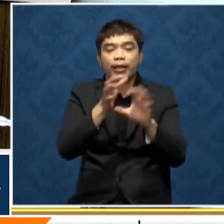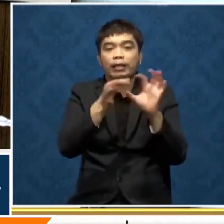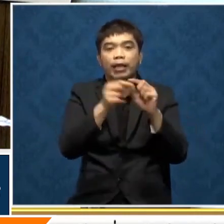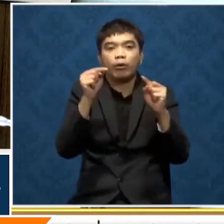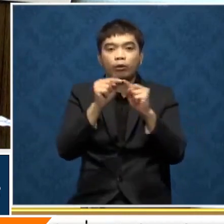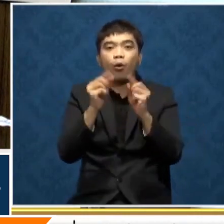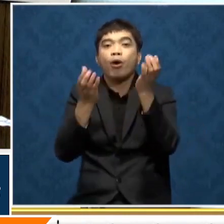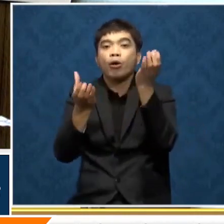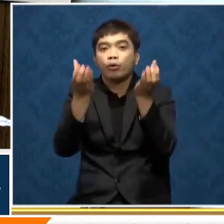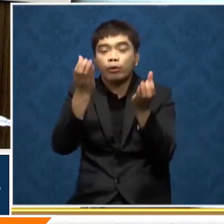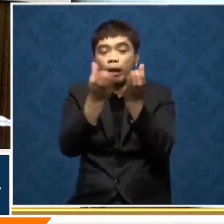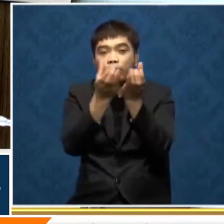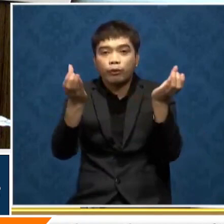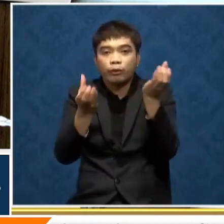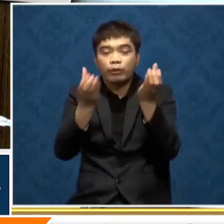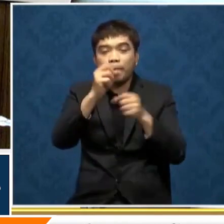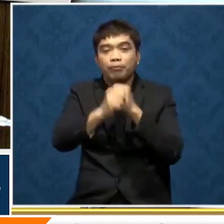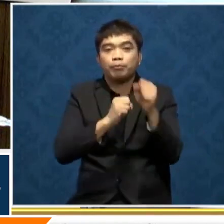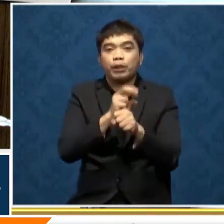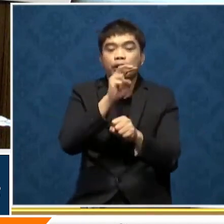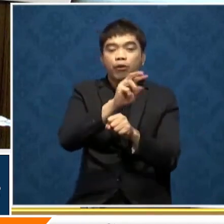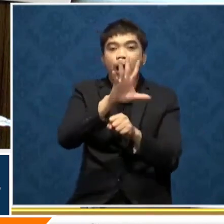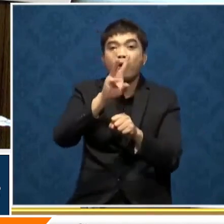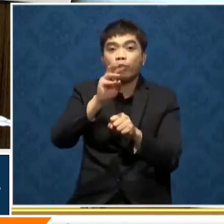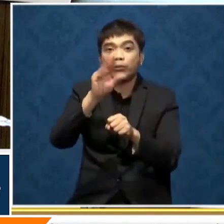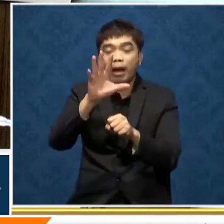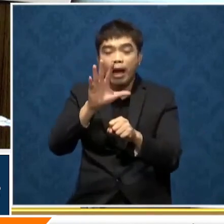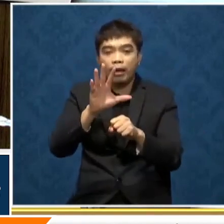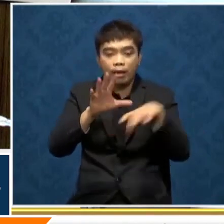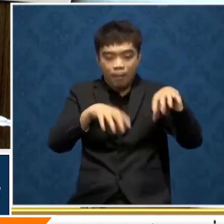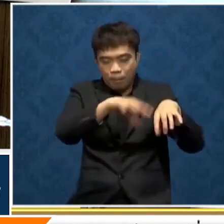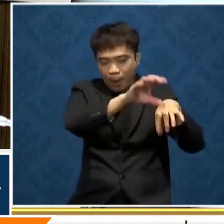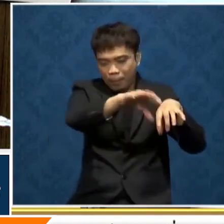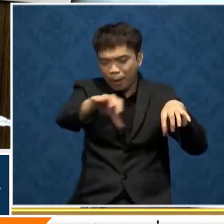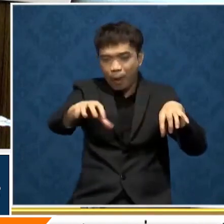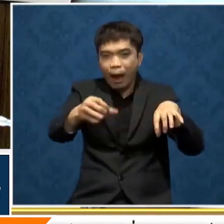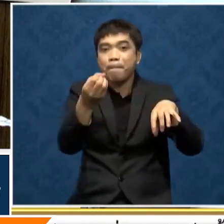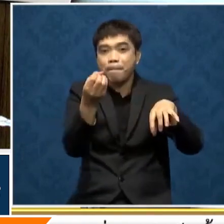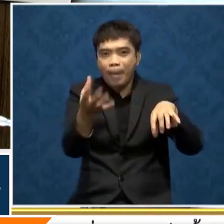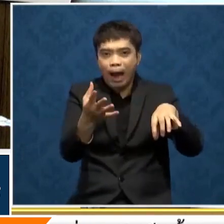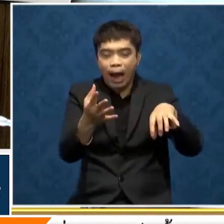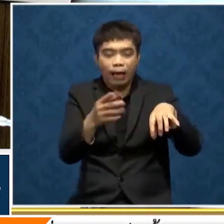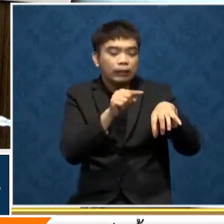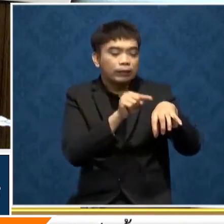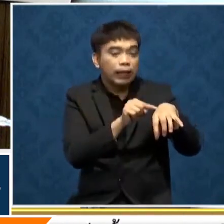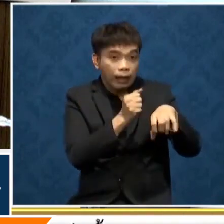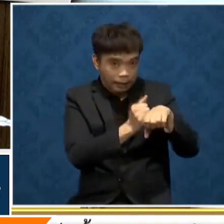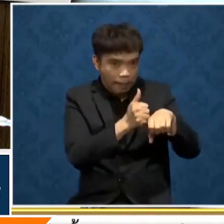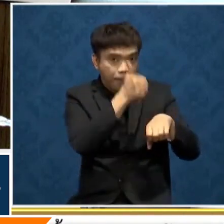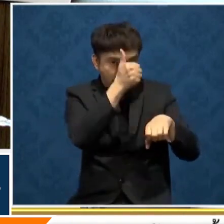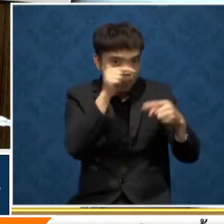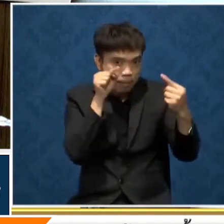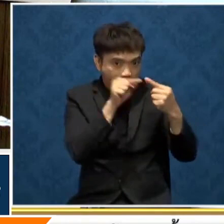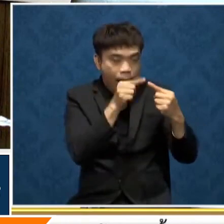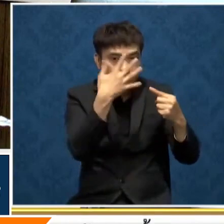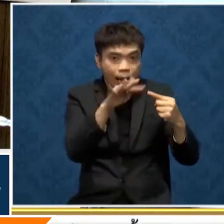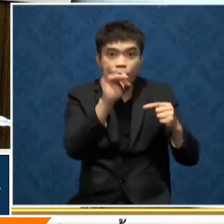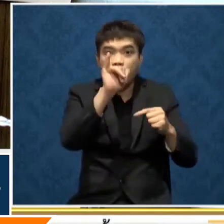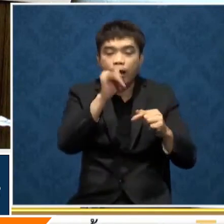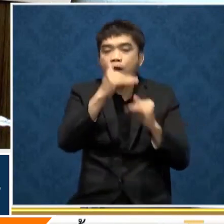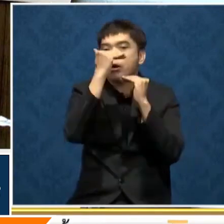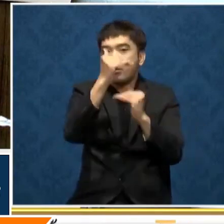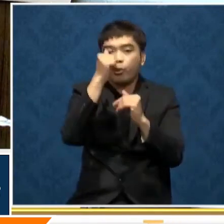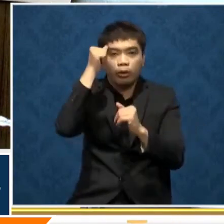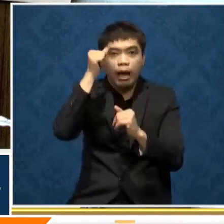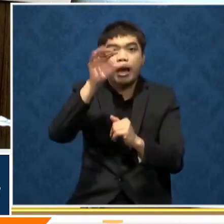ยุติธรรม 2,565มีหน่วยงานไหนครับที่ทำสำเร็จคือต้องทำสำเร็จภายใน 90วันนับแต่เดือน